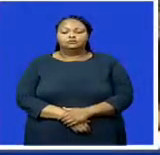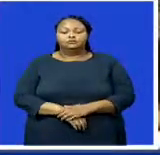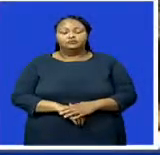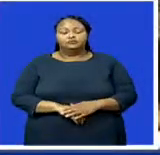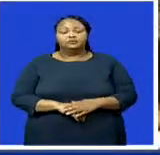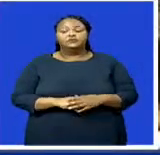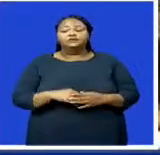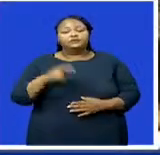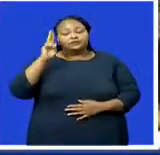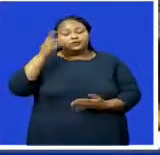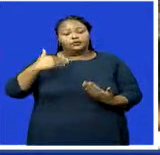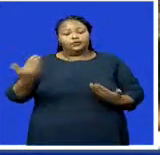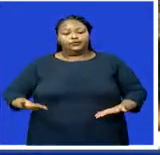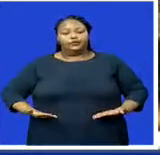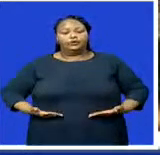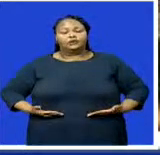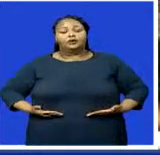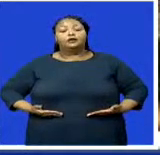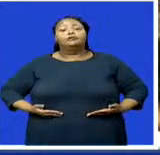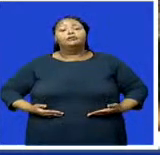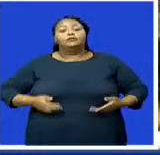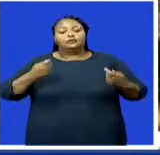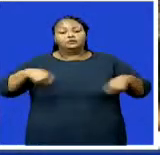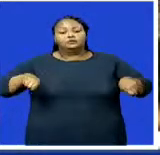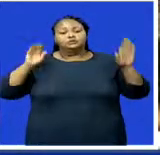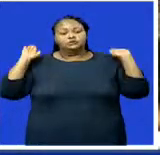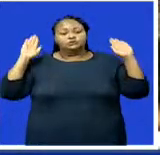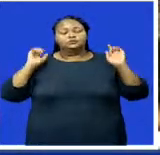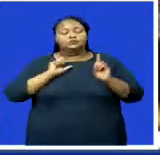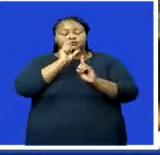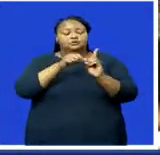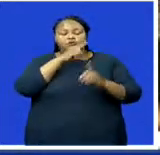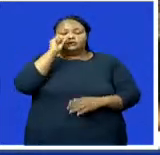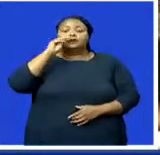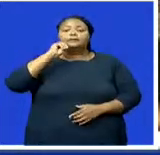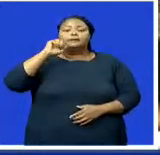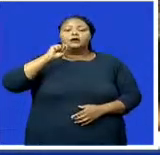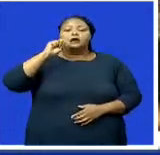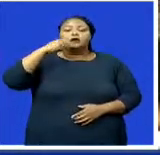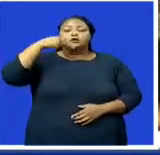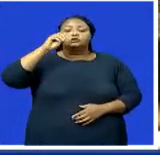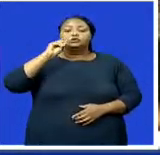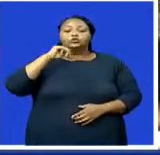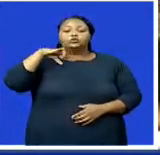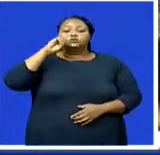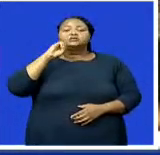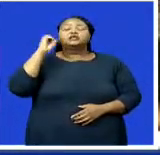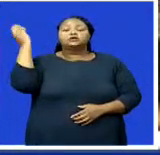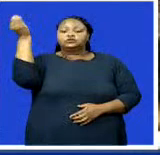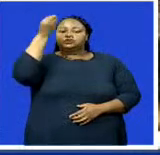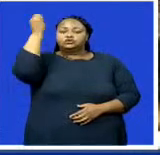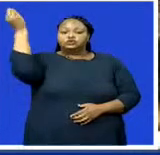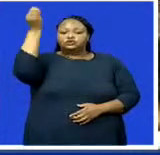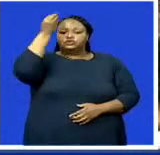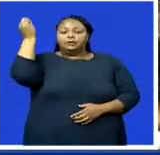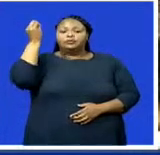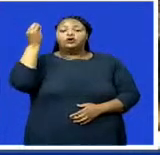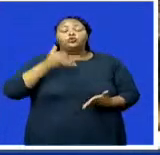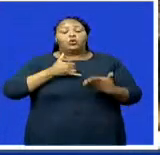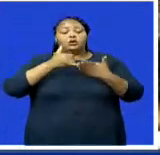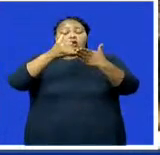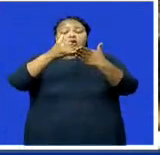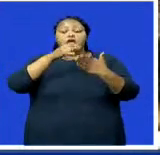Ngwanelo muhla sikuvusele sikwemukele tindzabeni temidlalo. Raymond Mathonsi senguye champion wenzebe Eswatini Royal